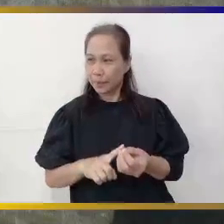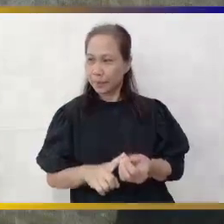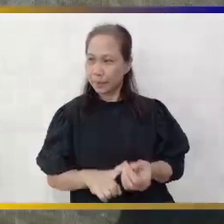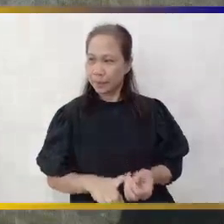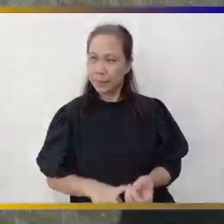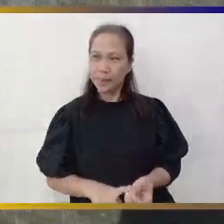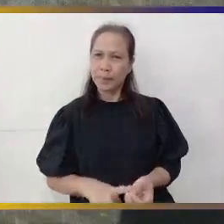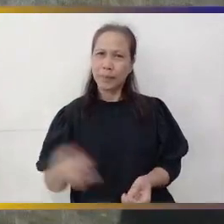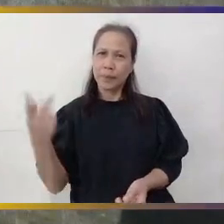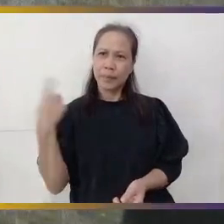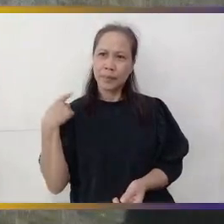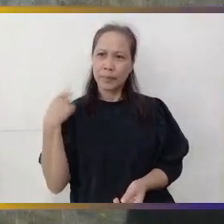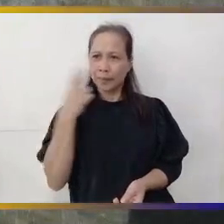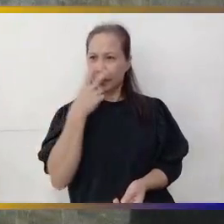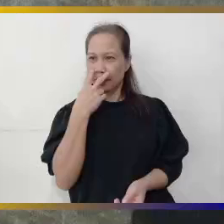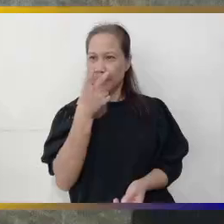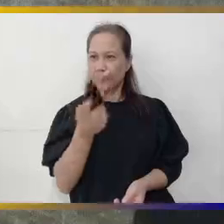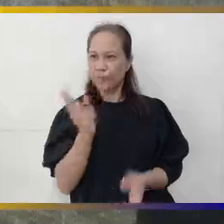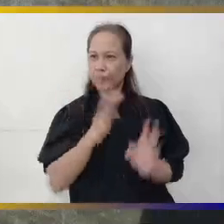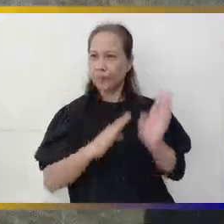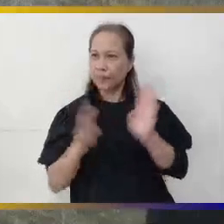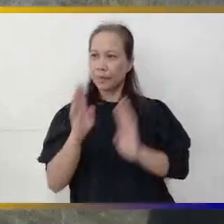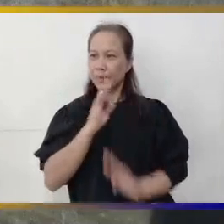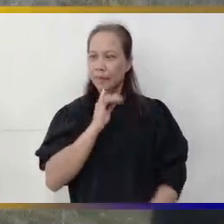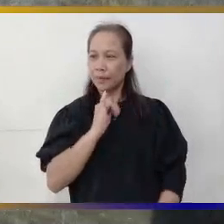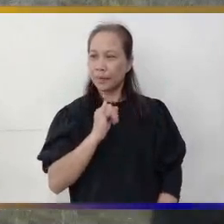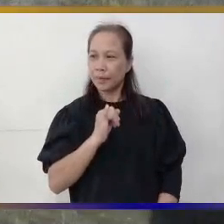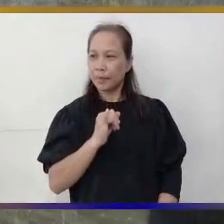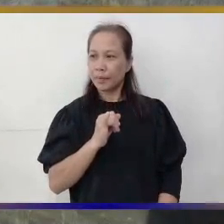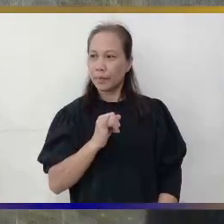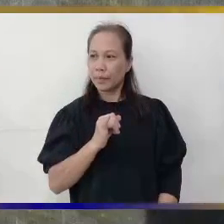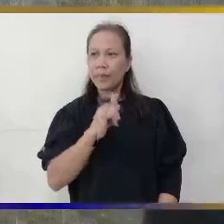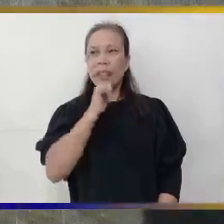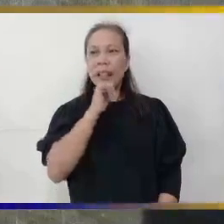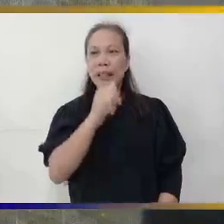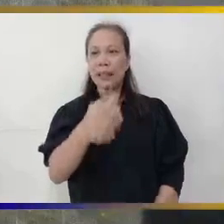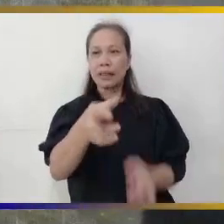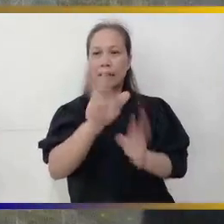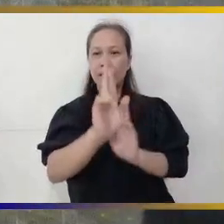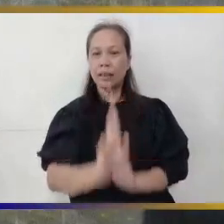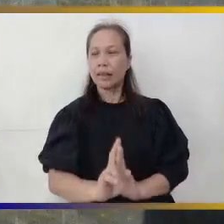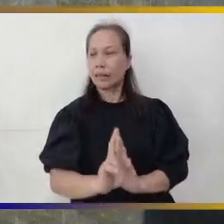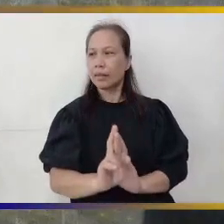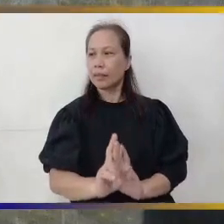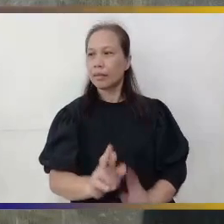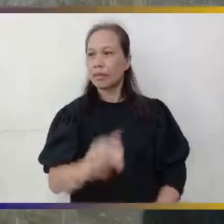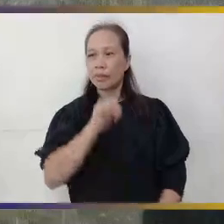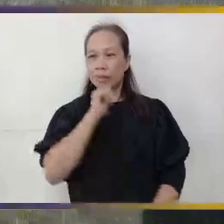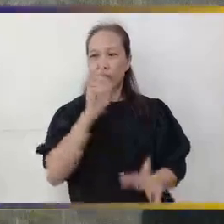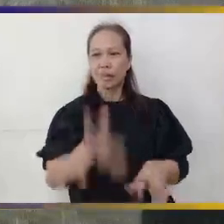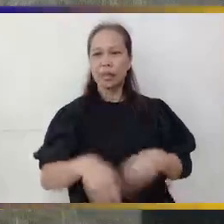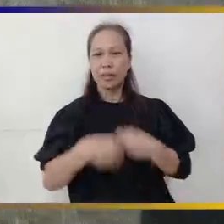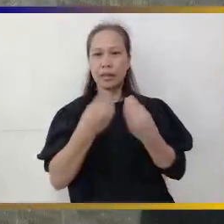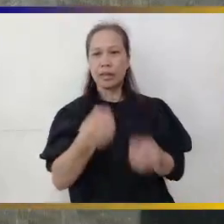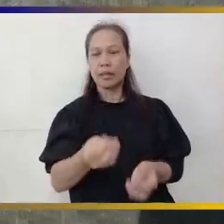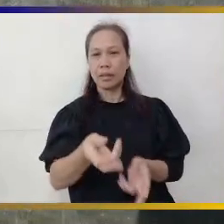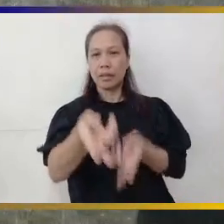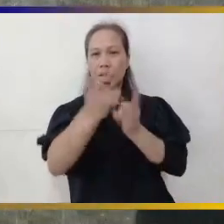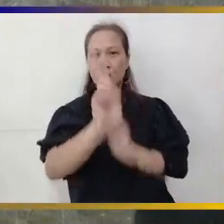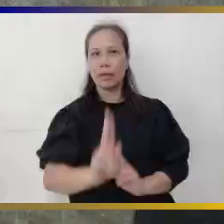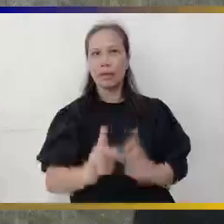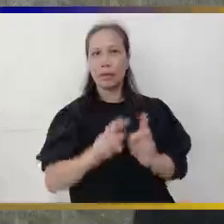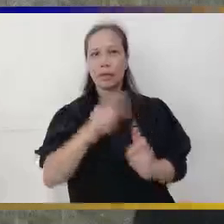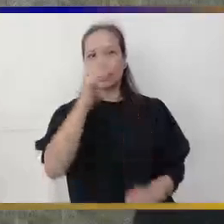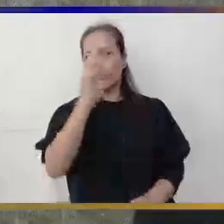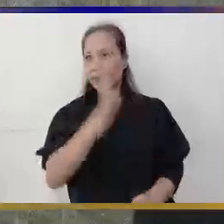po ang problema mga kapatid is disrespect not giving Honor To God and